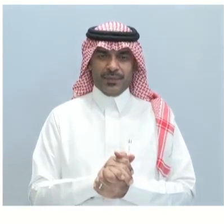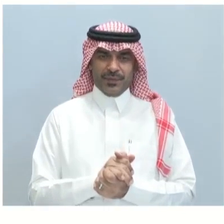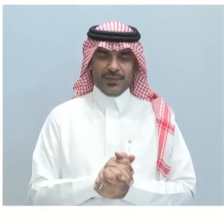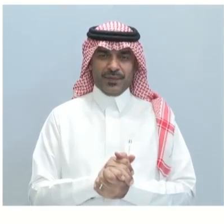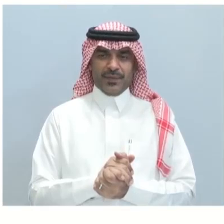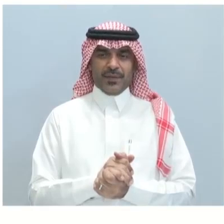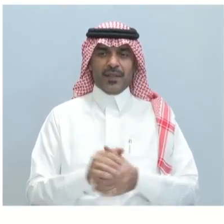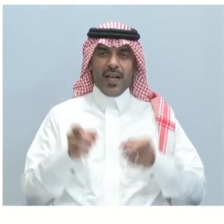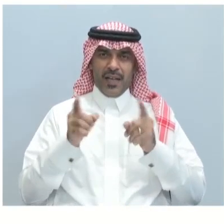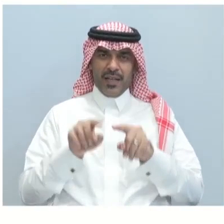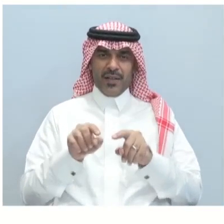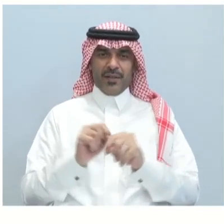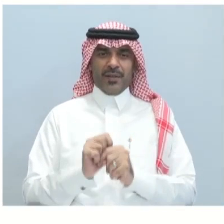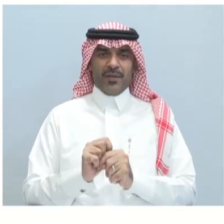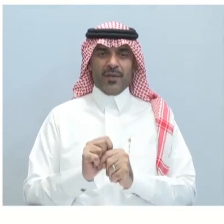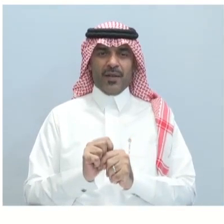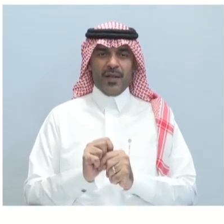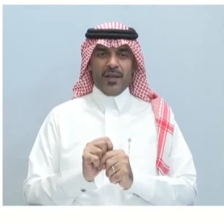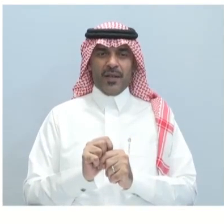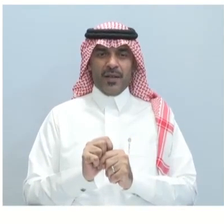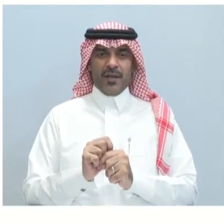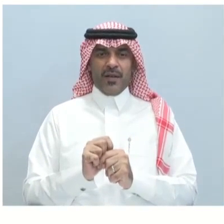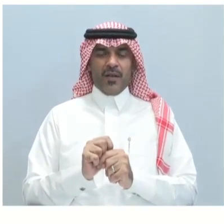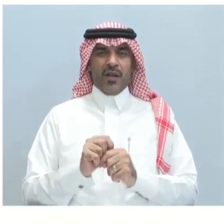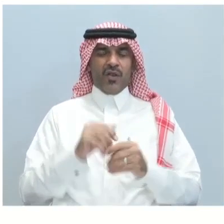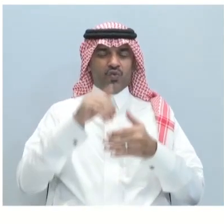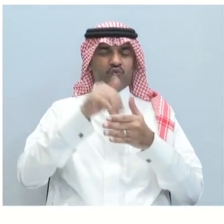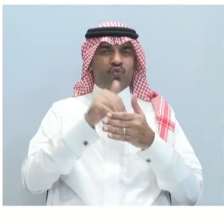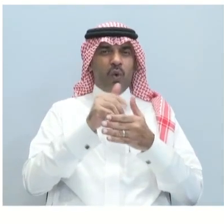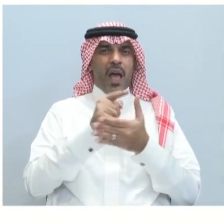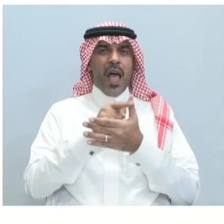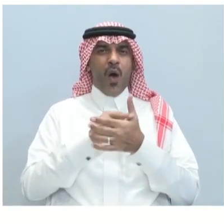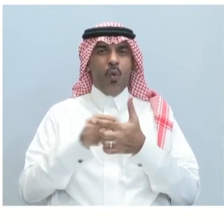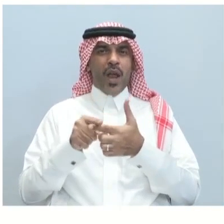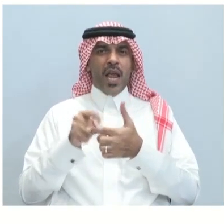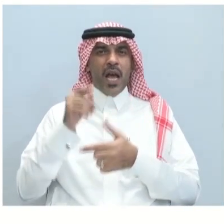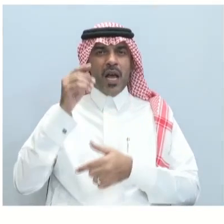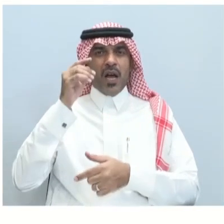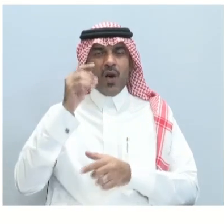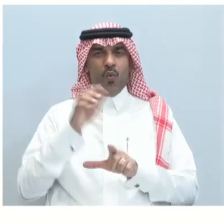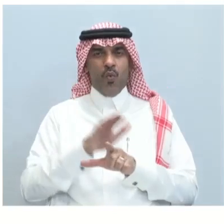ايضا مكونات الهويه الوطنيه السعوديه